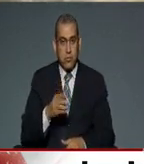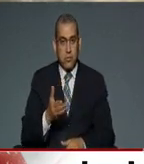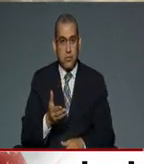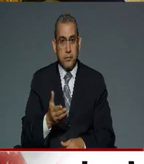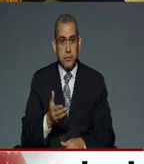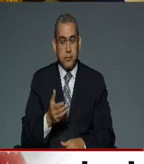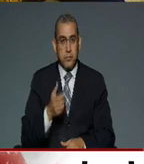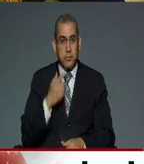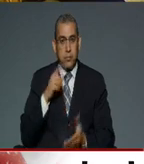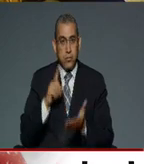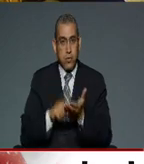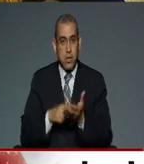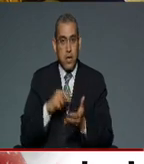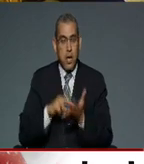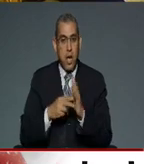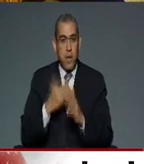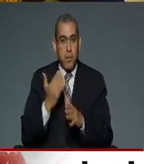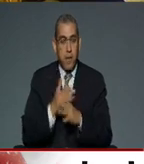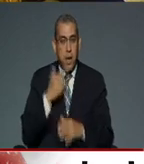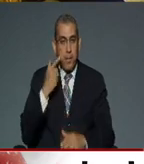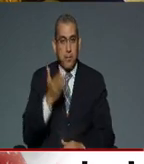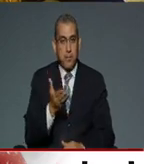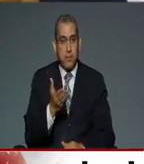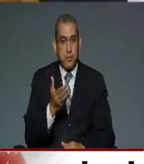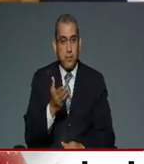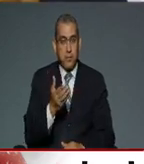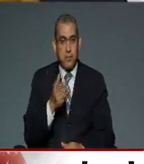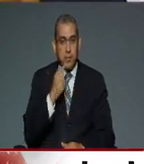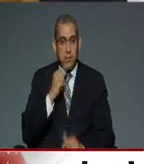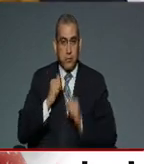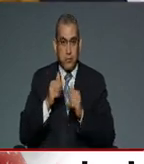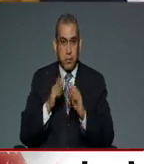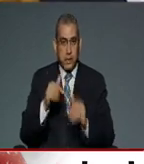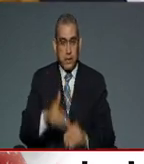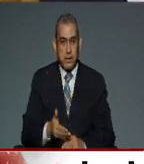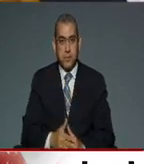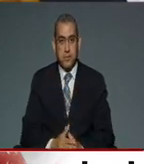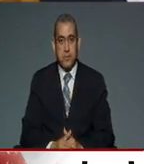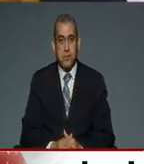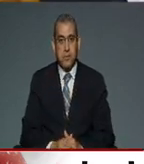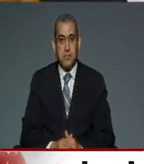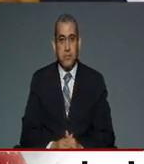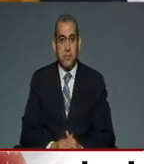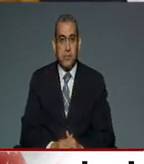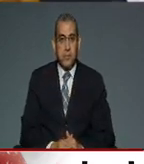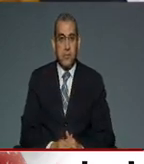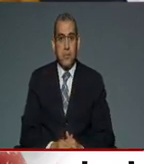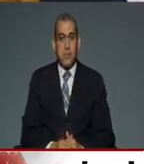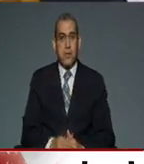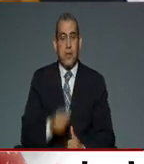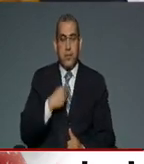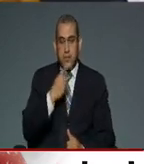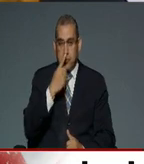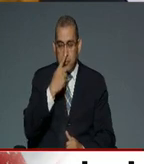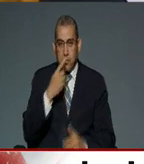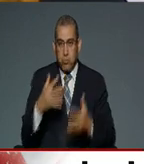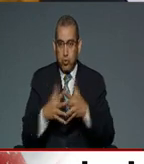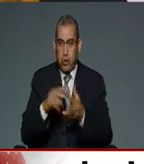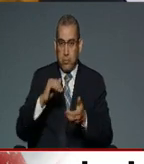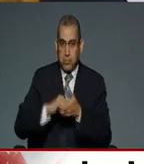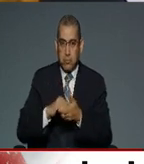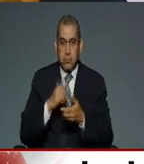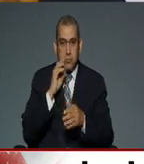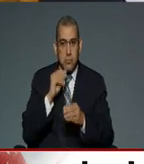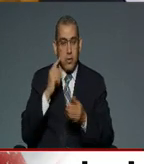الزياره هي الاولى من نوعها منذ 15 عاما بما يعكس الرغبه المشتركه في تعزيز